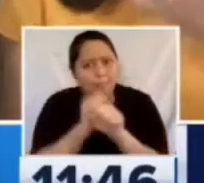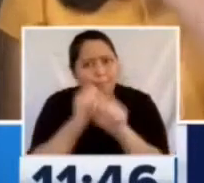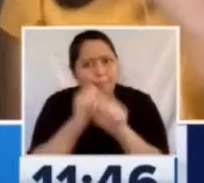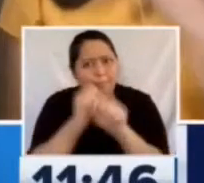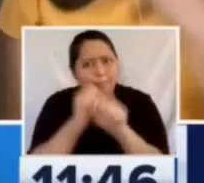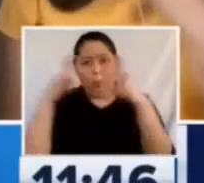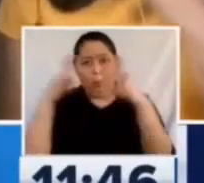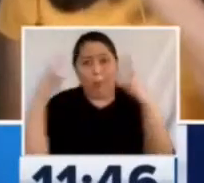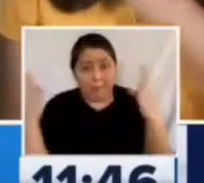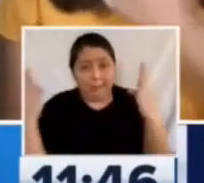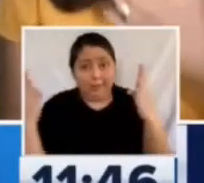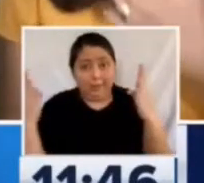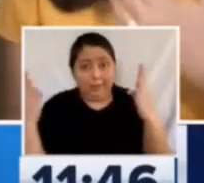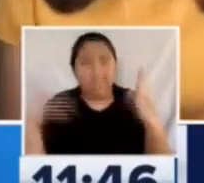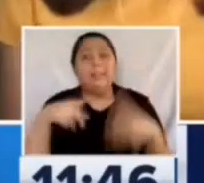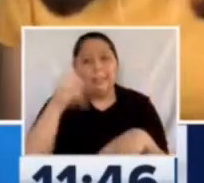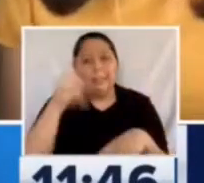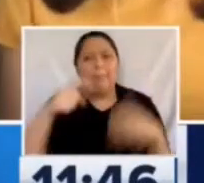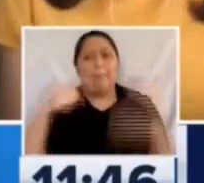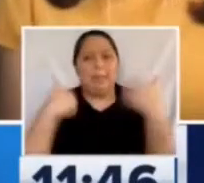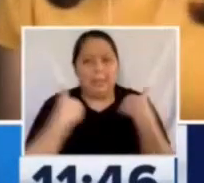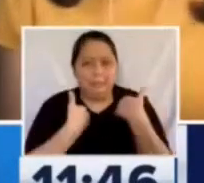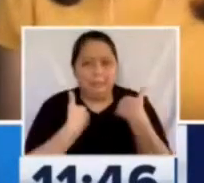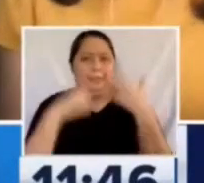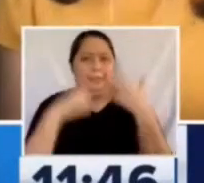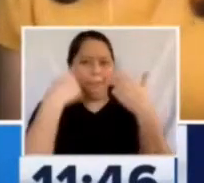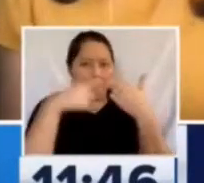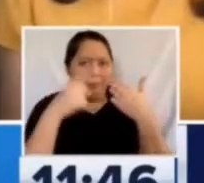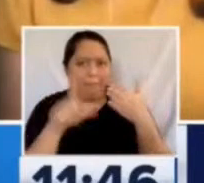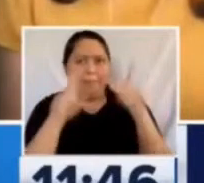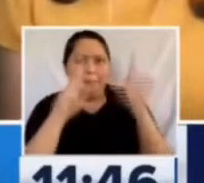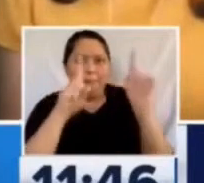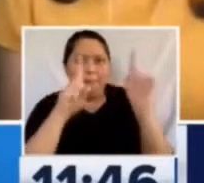Opo. Inilunsad niyo po yung Taguig Online.